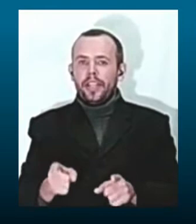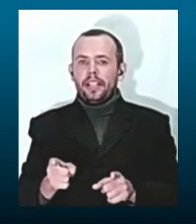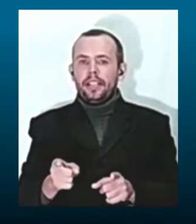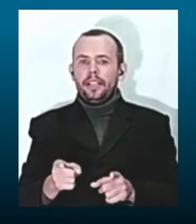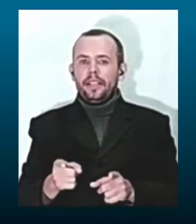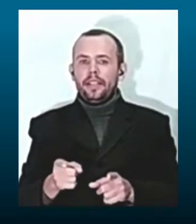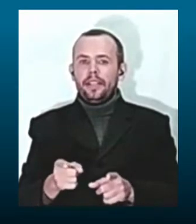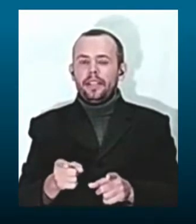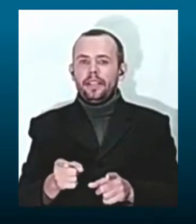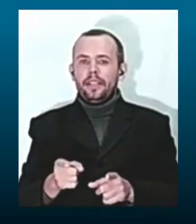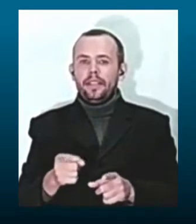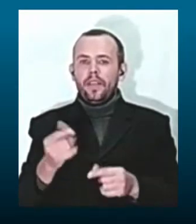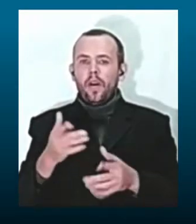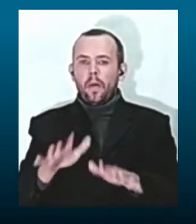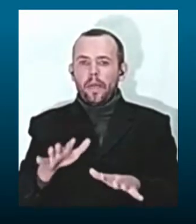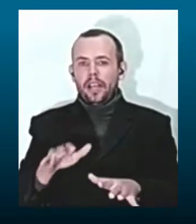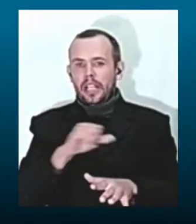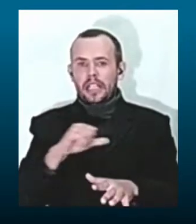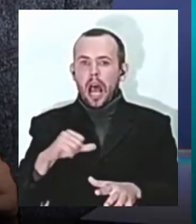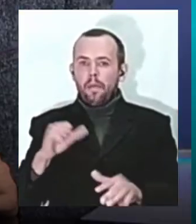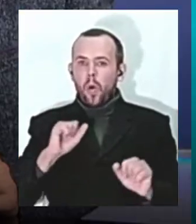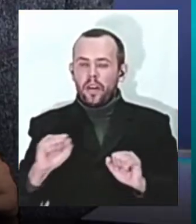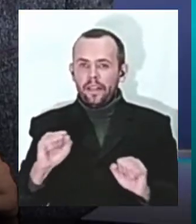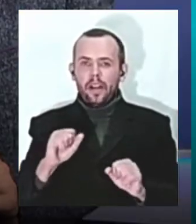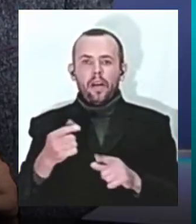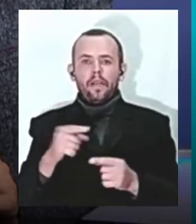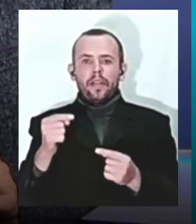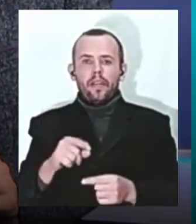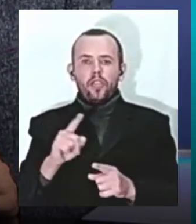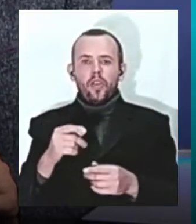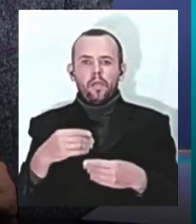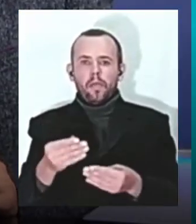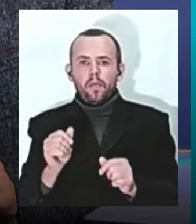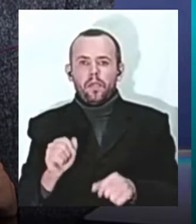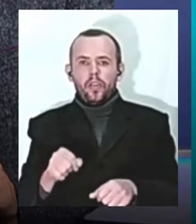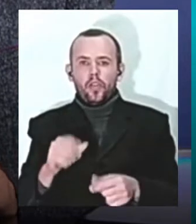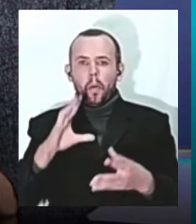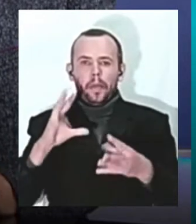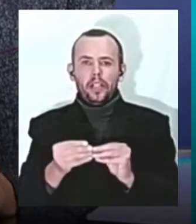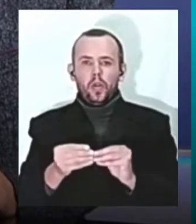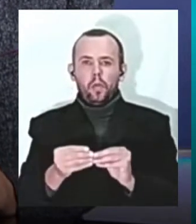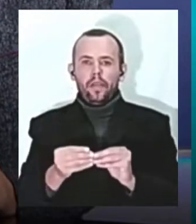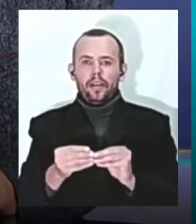местное самоуправление должно Пан быть... Пан Юрий, на завершение давайте, чтобы мы уже подсумовывали. Да.